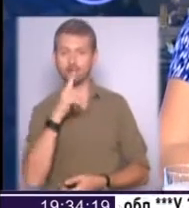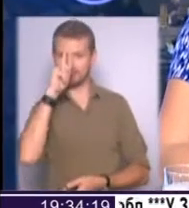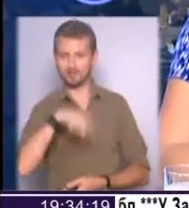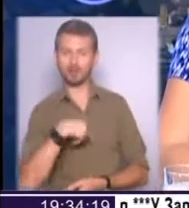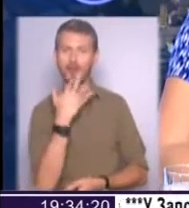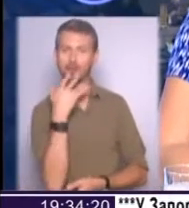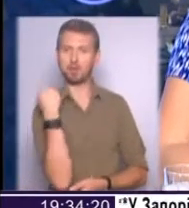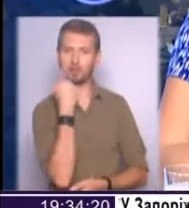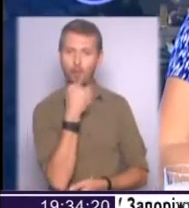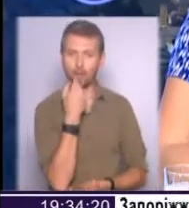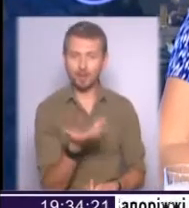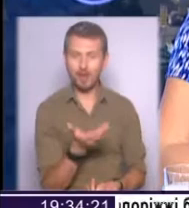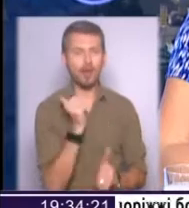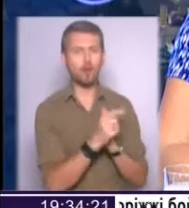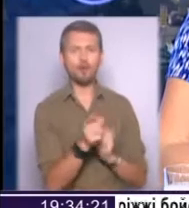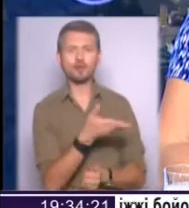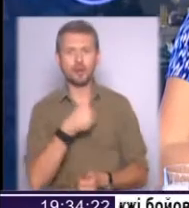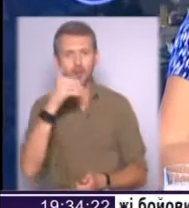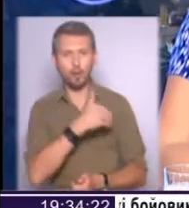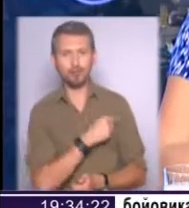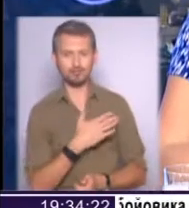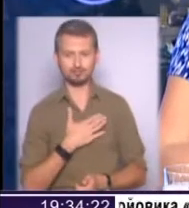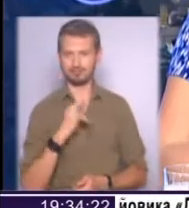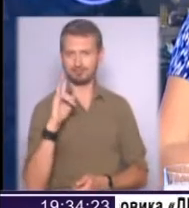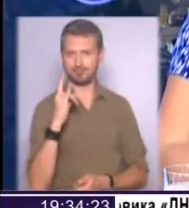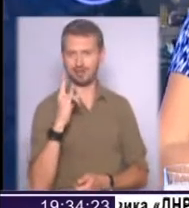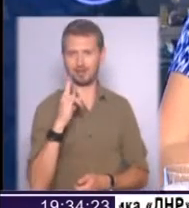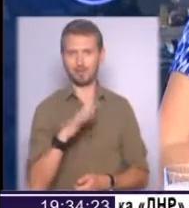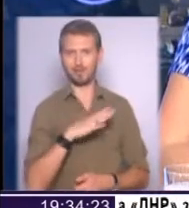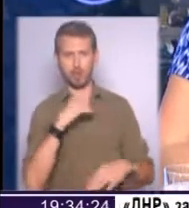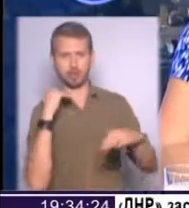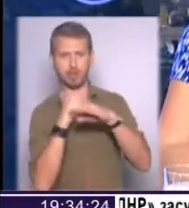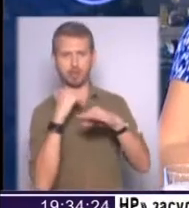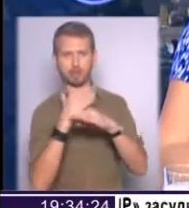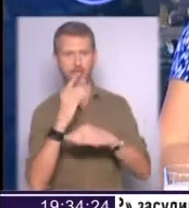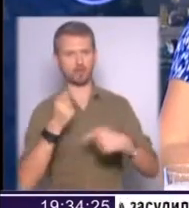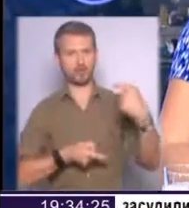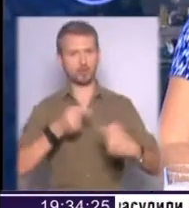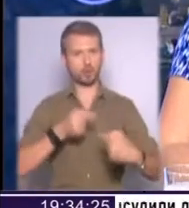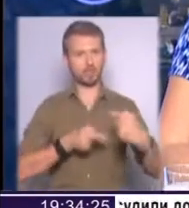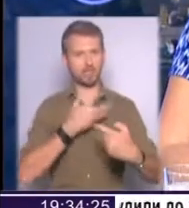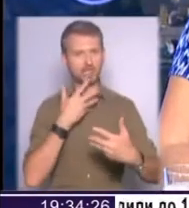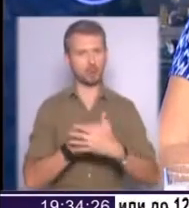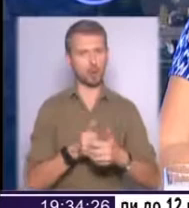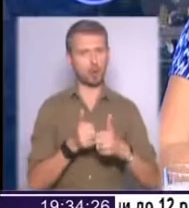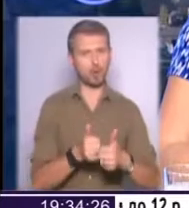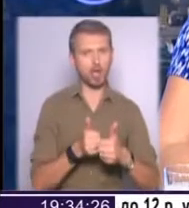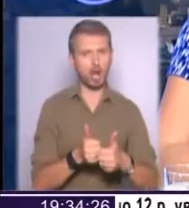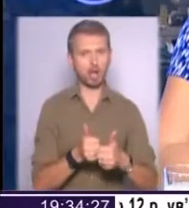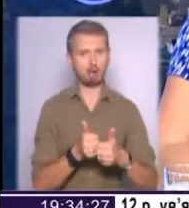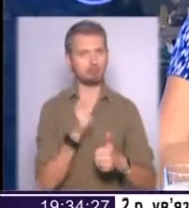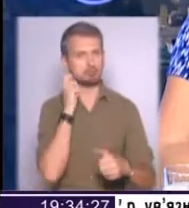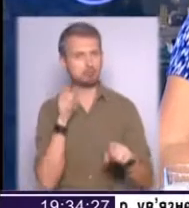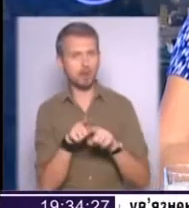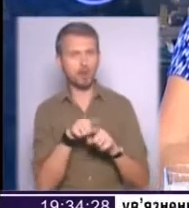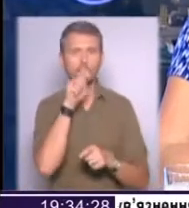хоче, щоб наша дитина була на рівних в дискусіях з своїми колегами і в